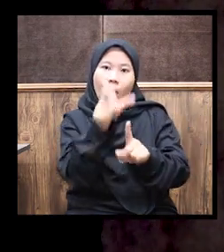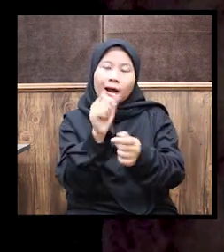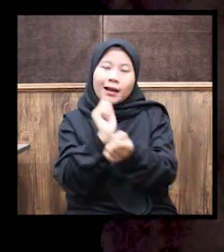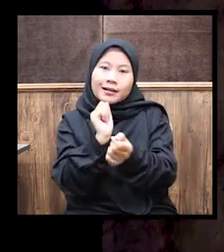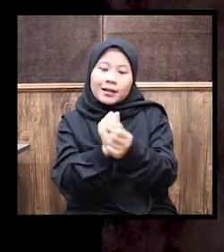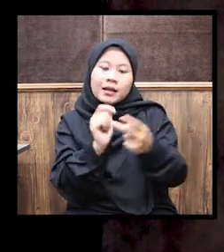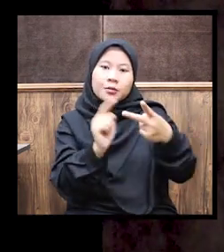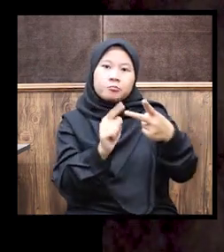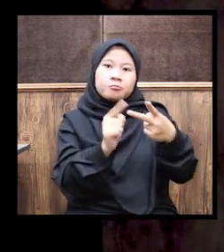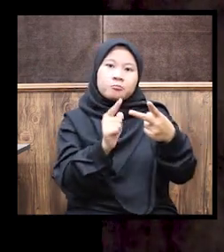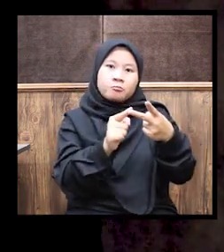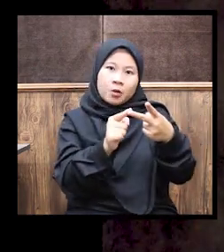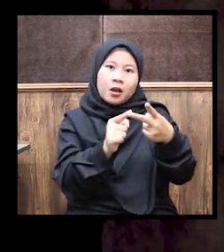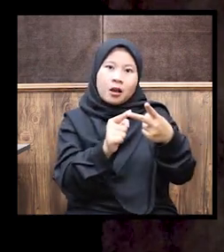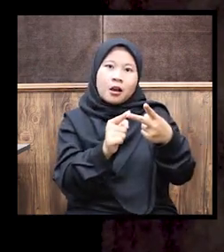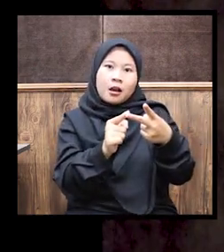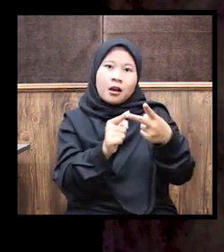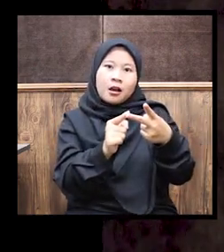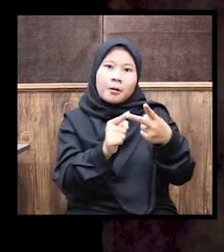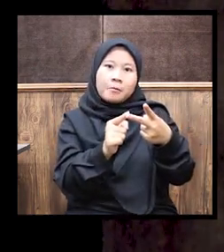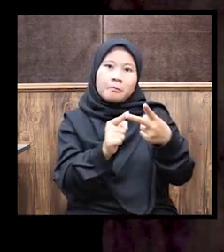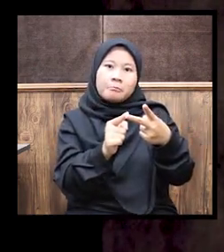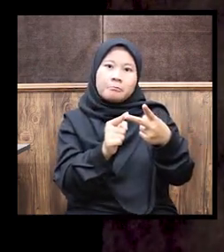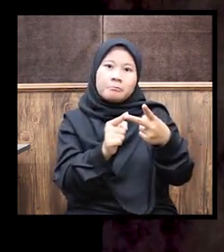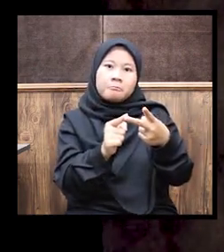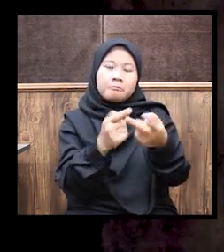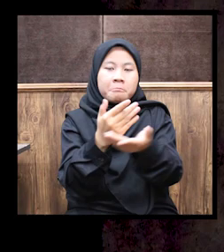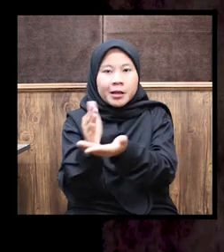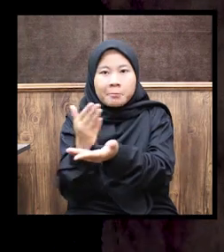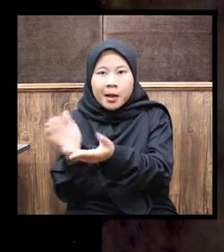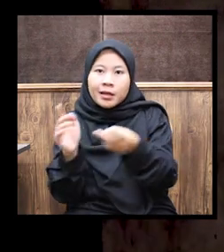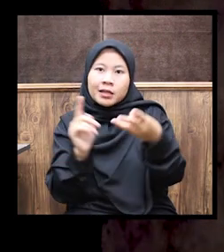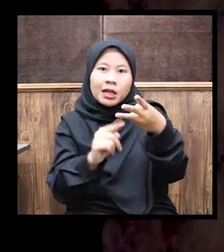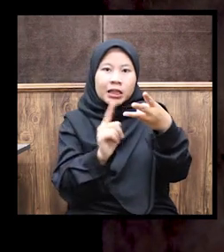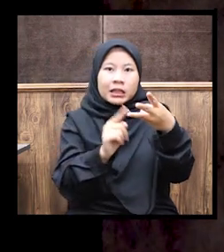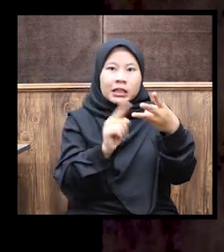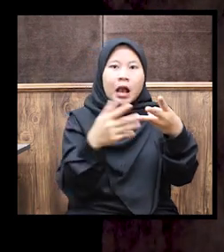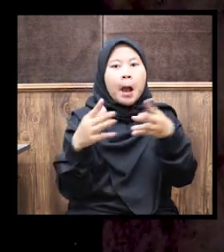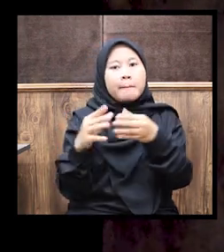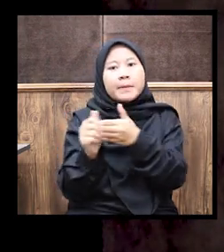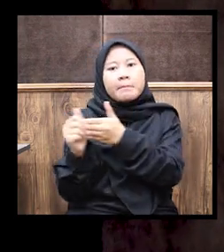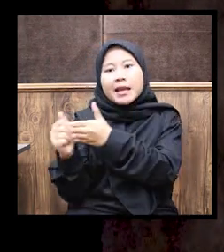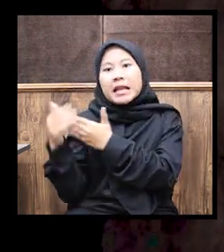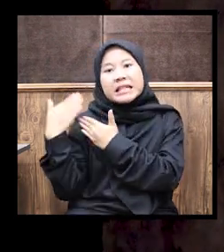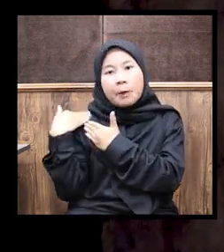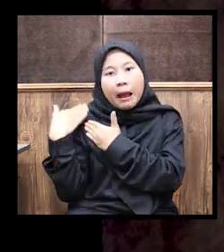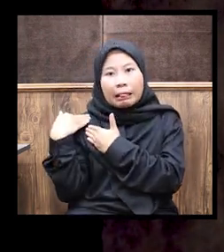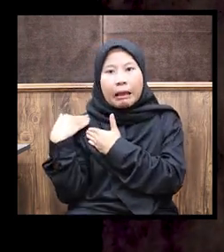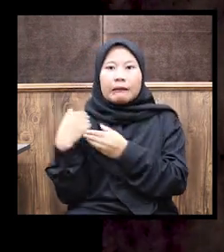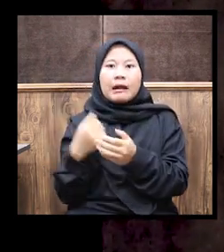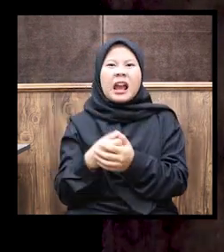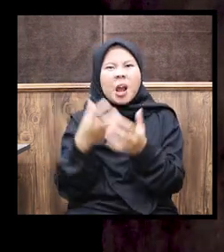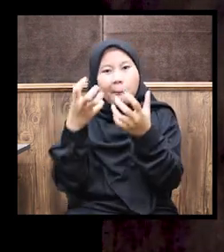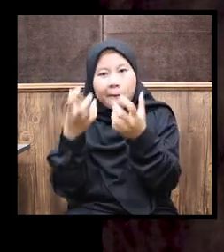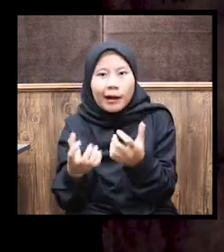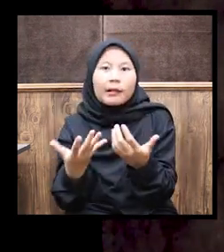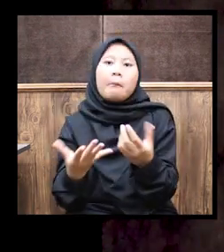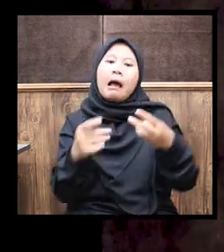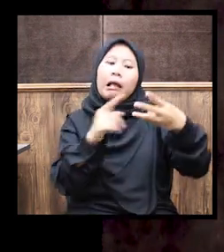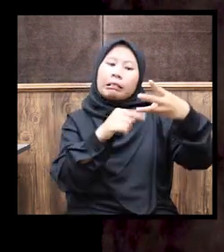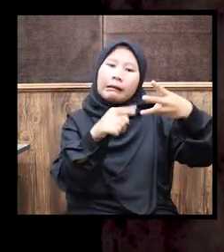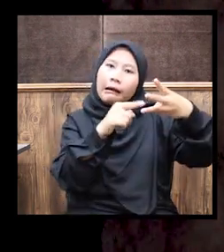kerja kemudianembimbingan jabatan nah yang berat adalah di bimbingan jabatannya sebenarnya karena bimbingan Jabatan itu menguatkan